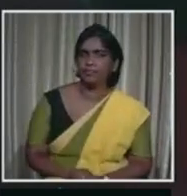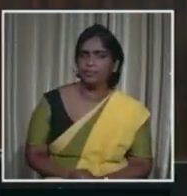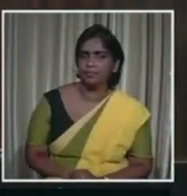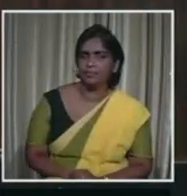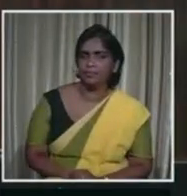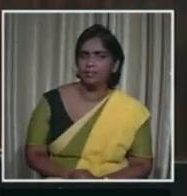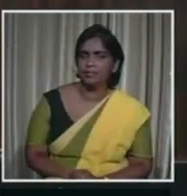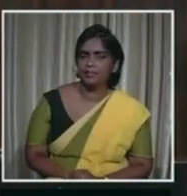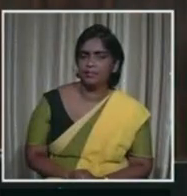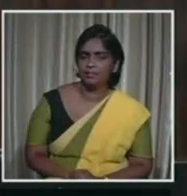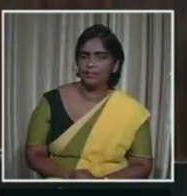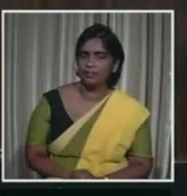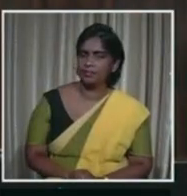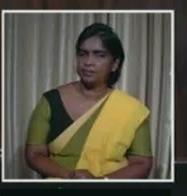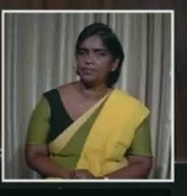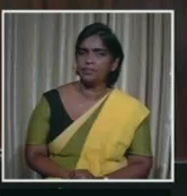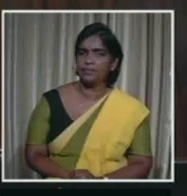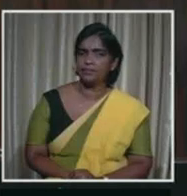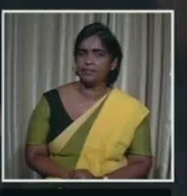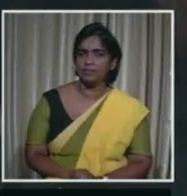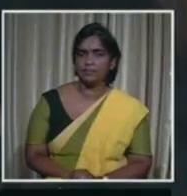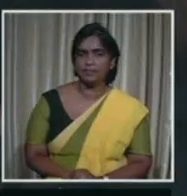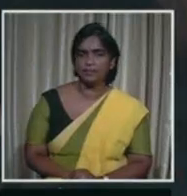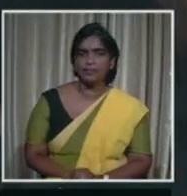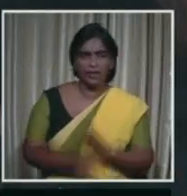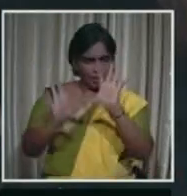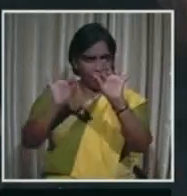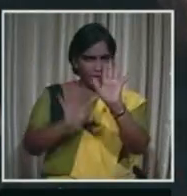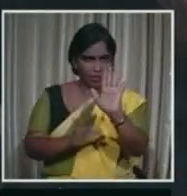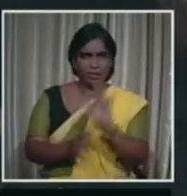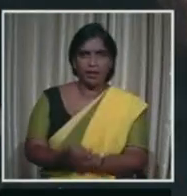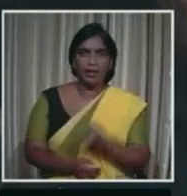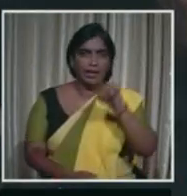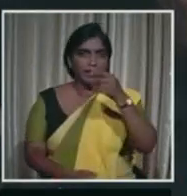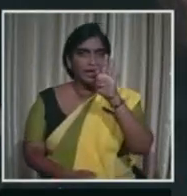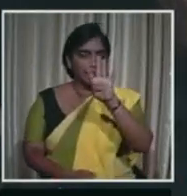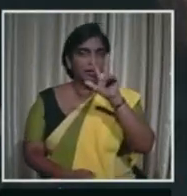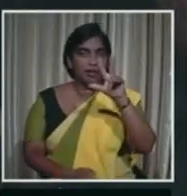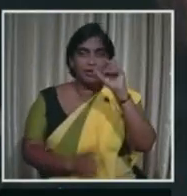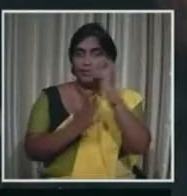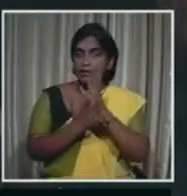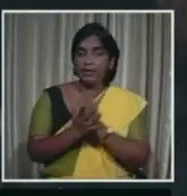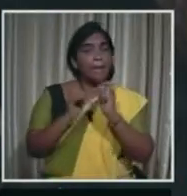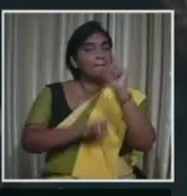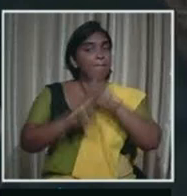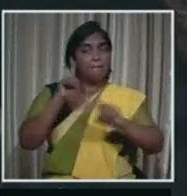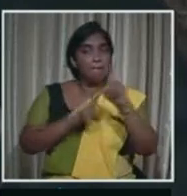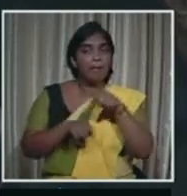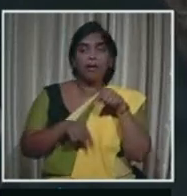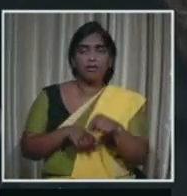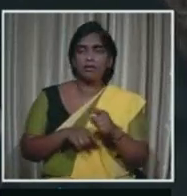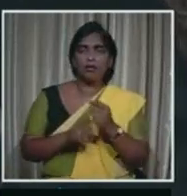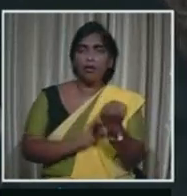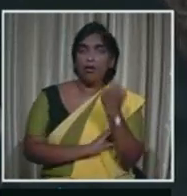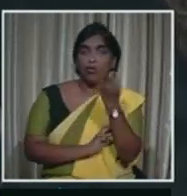ඔව් හර්ෂ පොඩ්ඩක් කියන කරු කතා නැහැ මට විනාඩියක් දෙන්න 148 ව්‍යවස්ථාවෙන් මේ පාර්ලිමේන්තුවටයි දීලා තියෙන්නේ